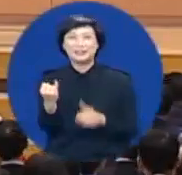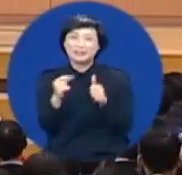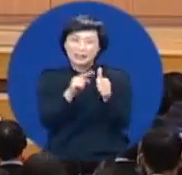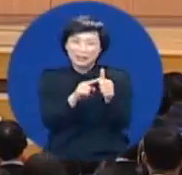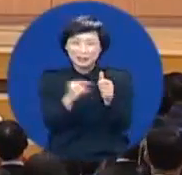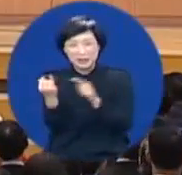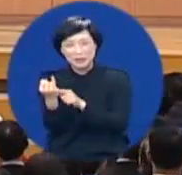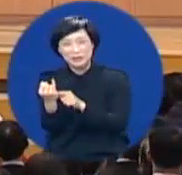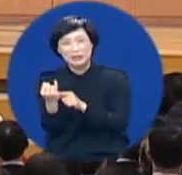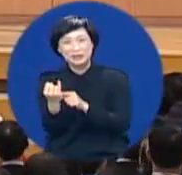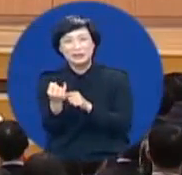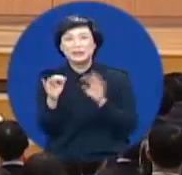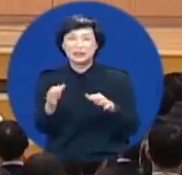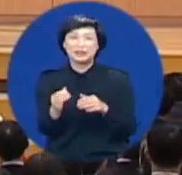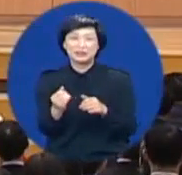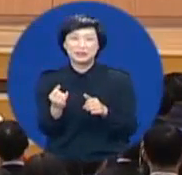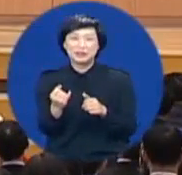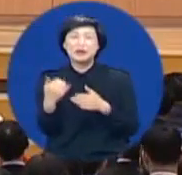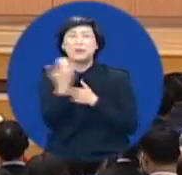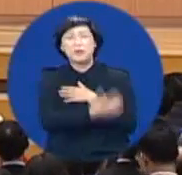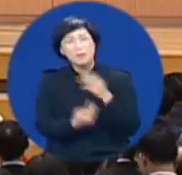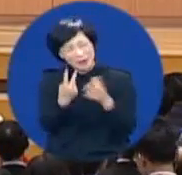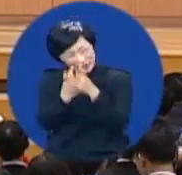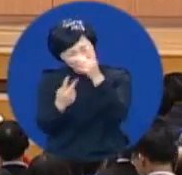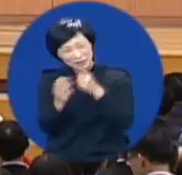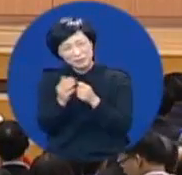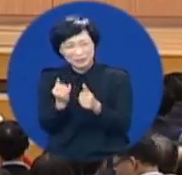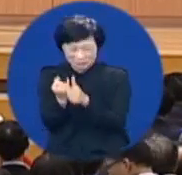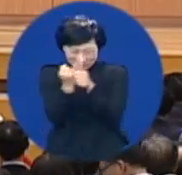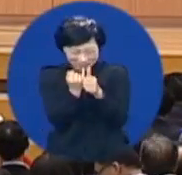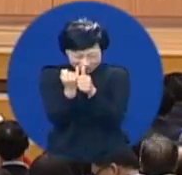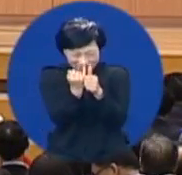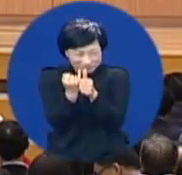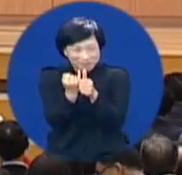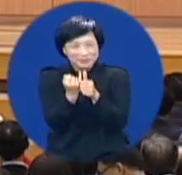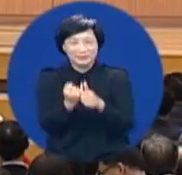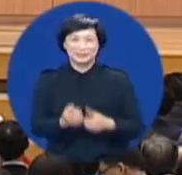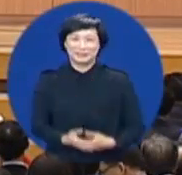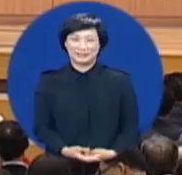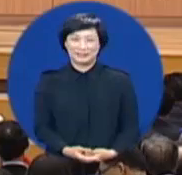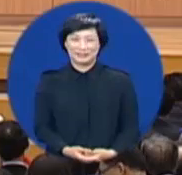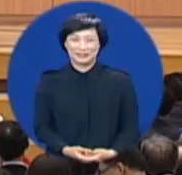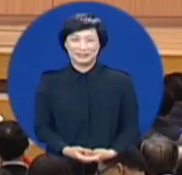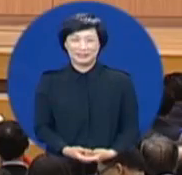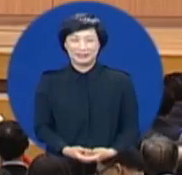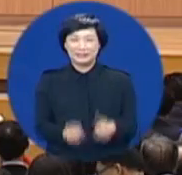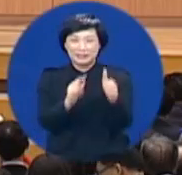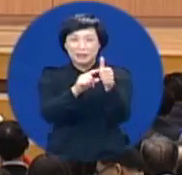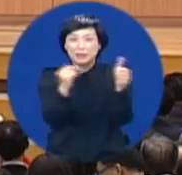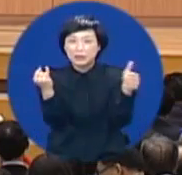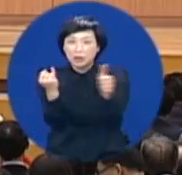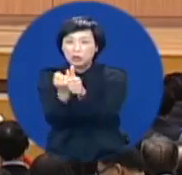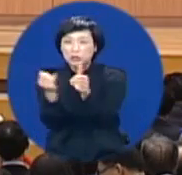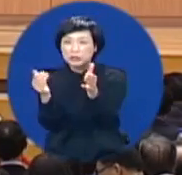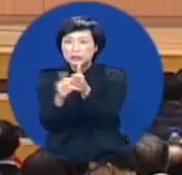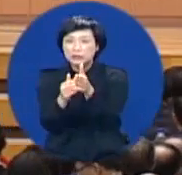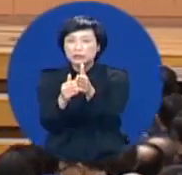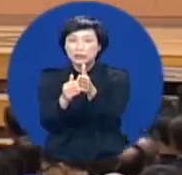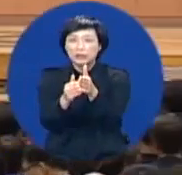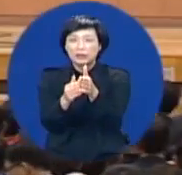여자는 소중하게 한 몸이기 때문에 여겨져요. 남자가 결혼하는 순간에